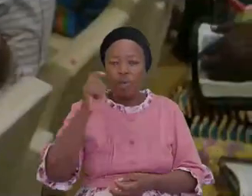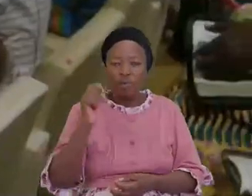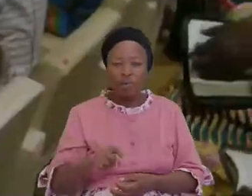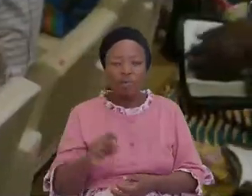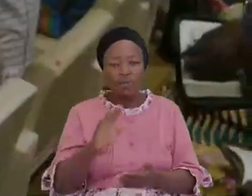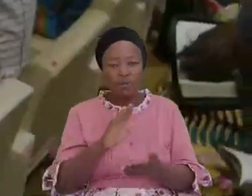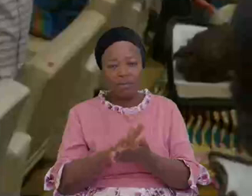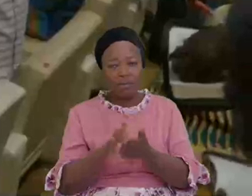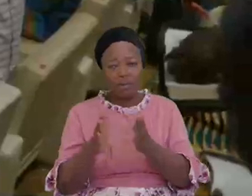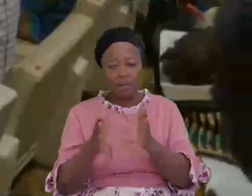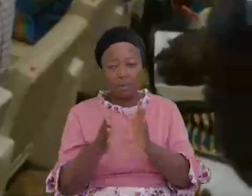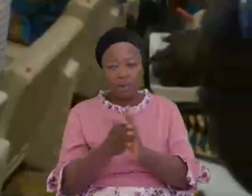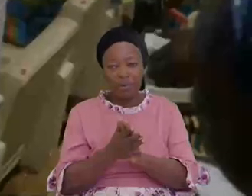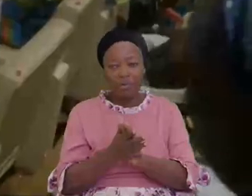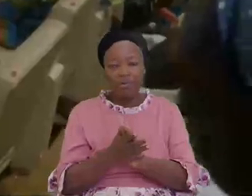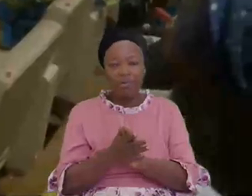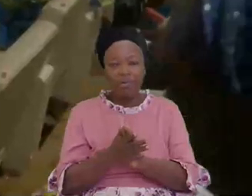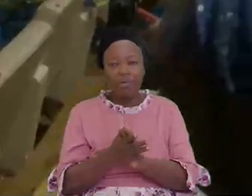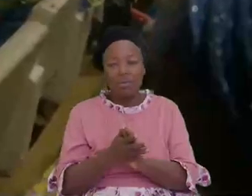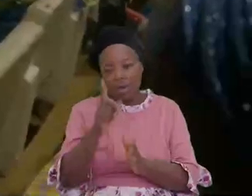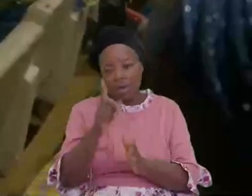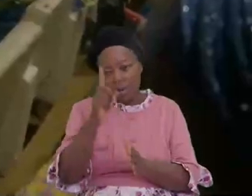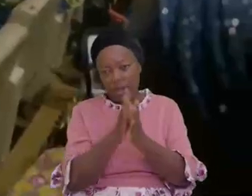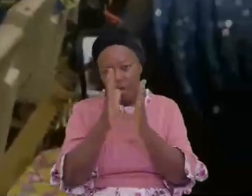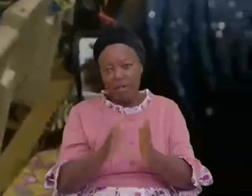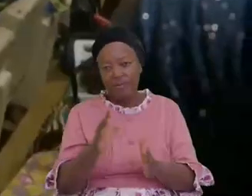Nous devons donc devenir des saints.